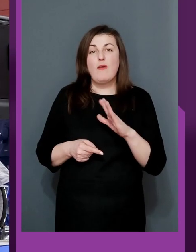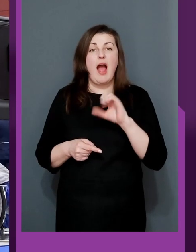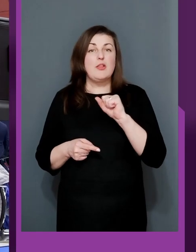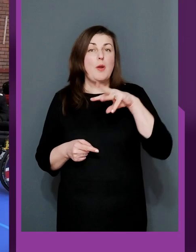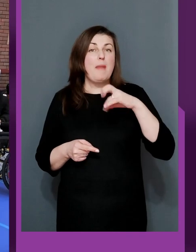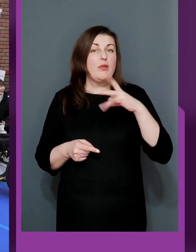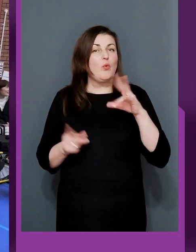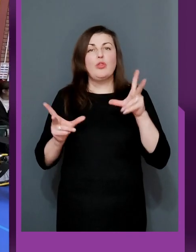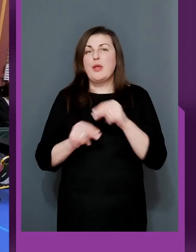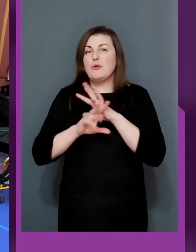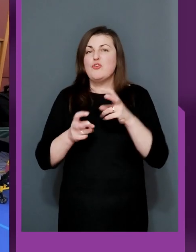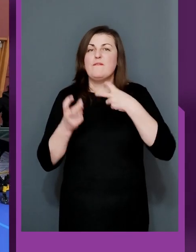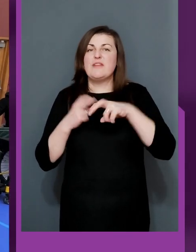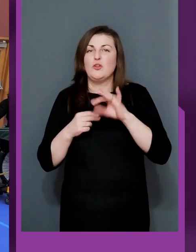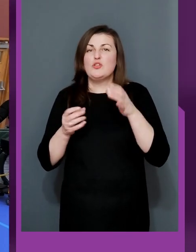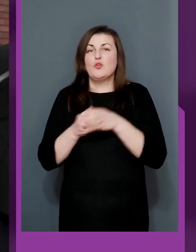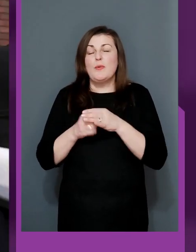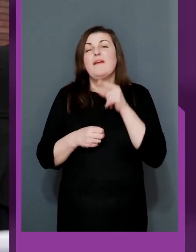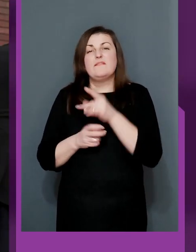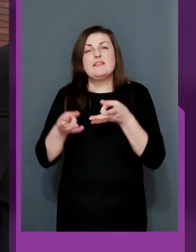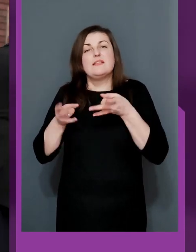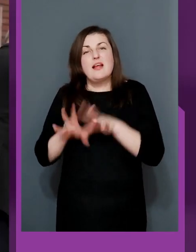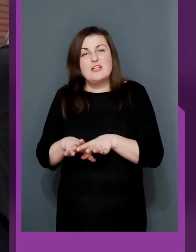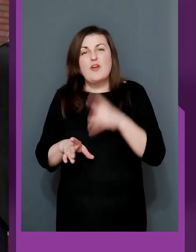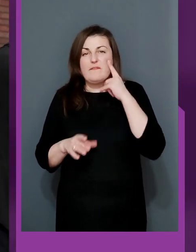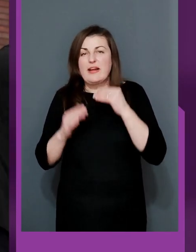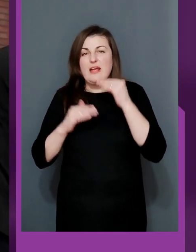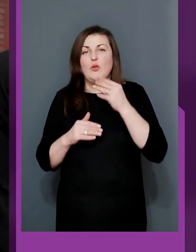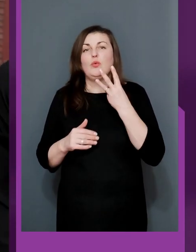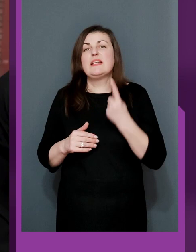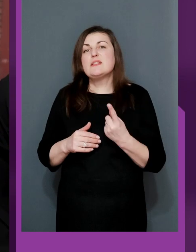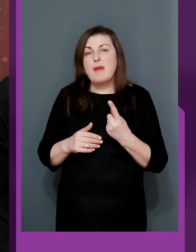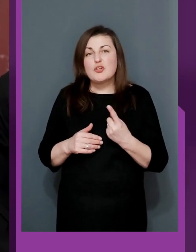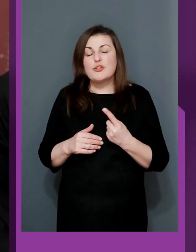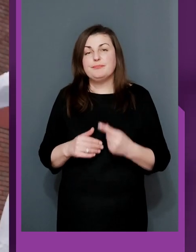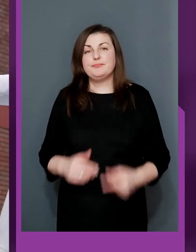Артему маньку не пощастило вийти з групи і він залишився в рейтингу